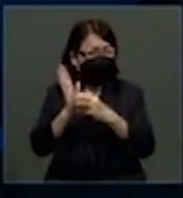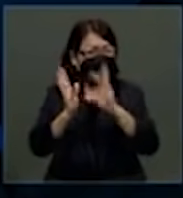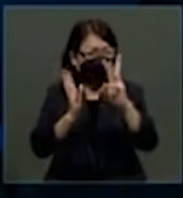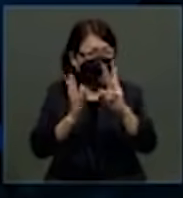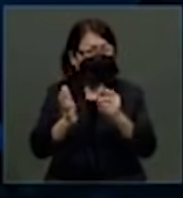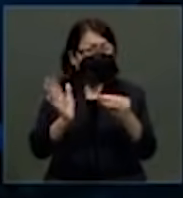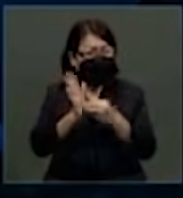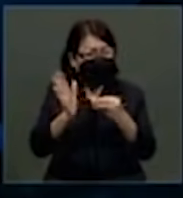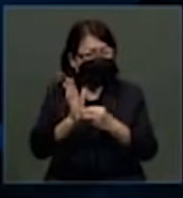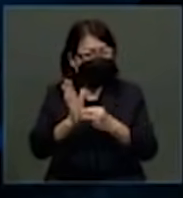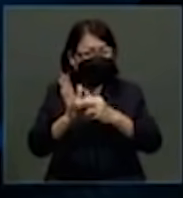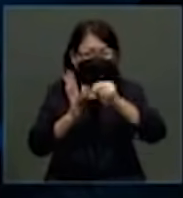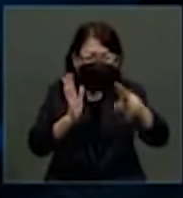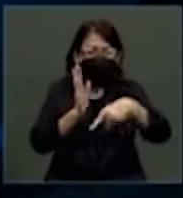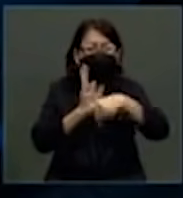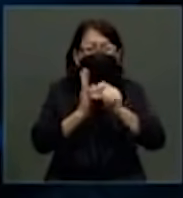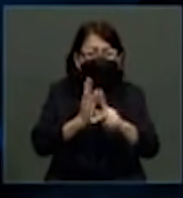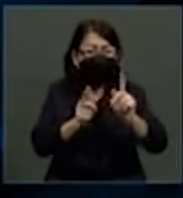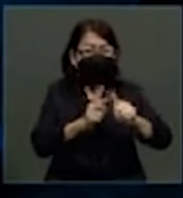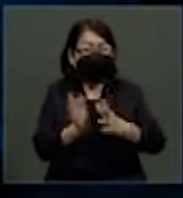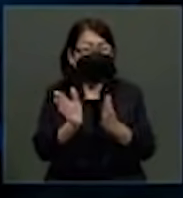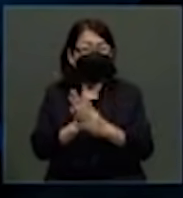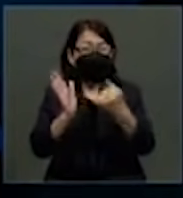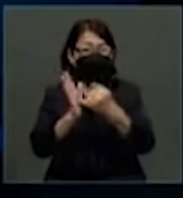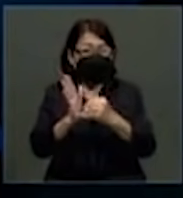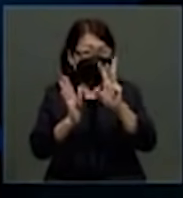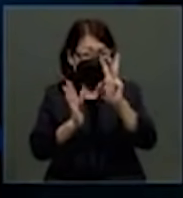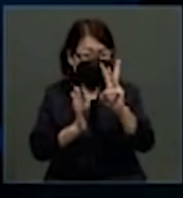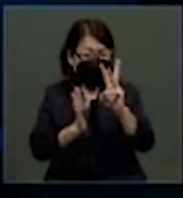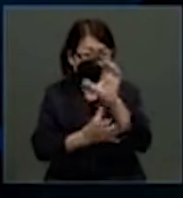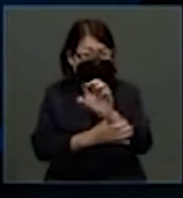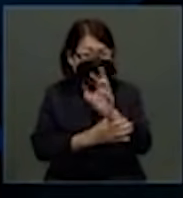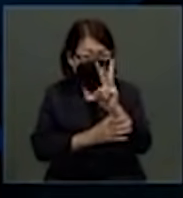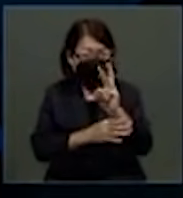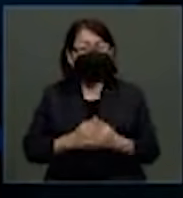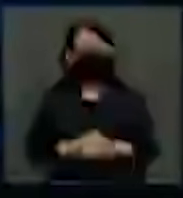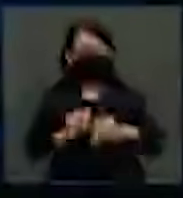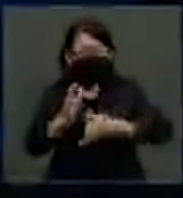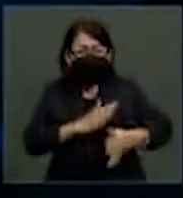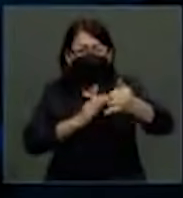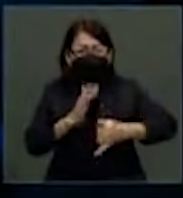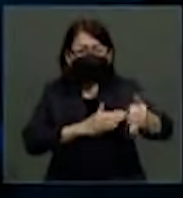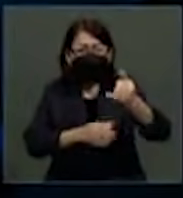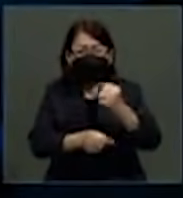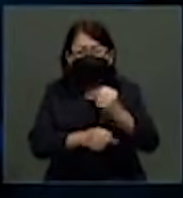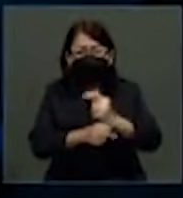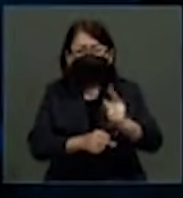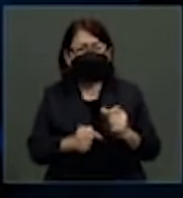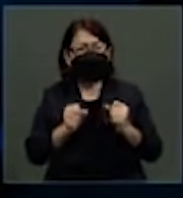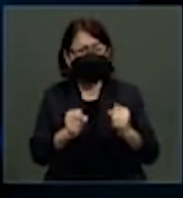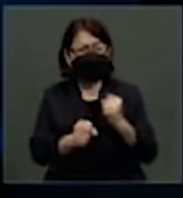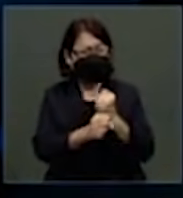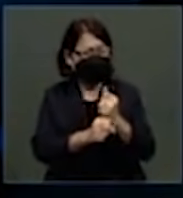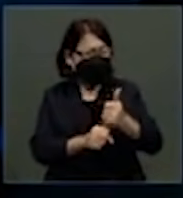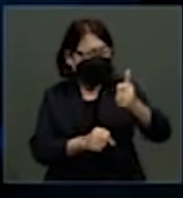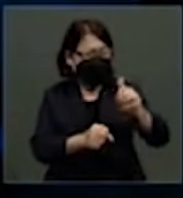หานครและจังหวัดปริมณฑลข้อนี้ใช้สำหรับ6จังหวัดนะครับกรุงเทพและปริมณฑลเท่านั้นนะครับด